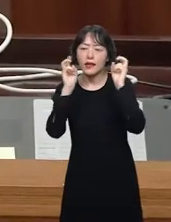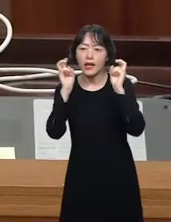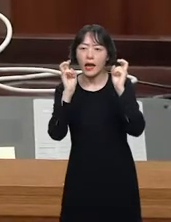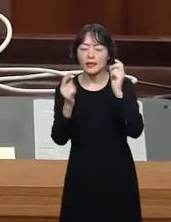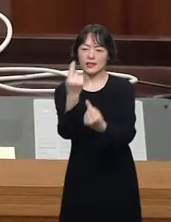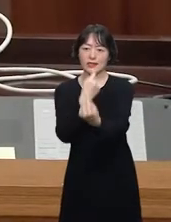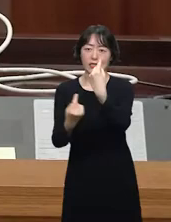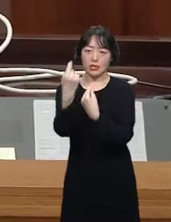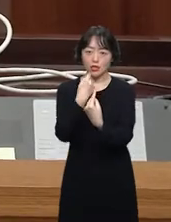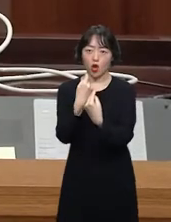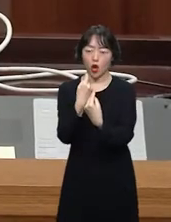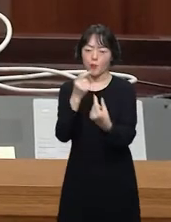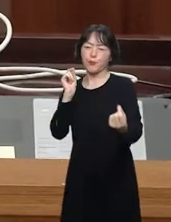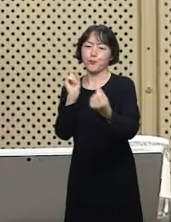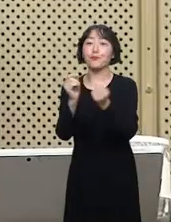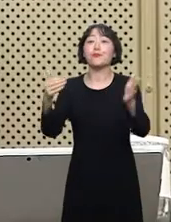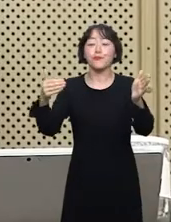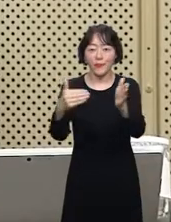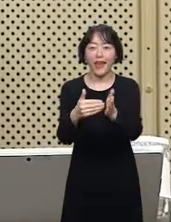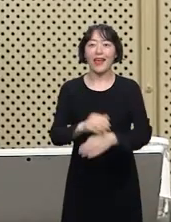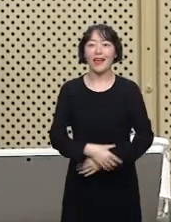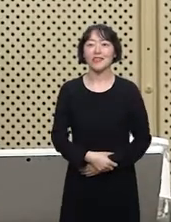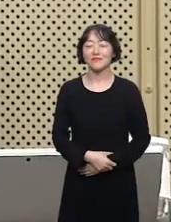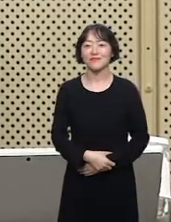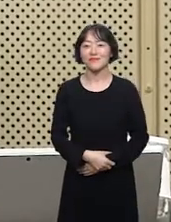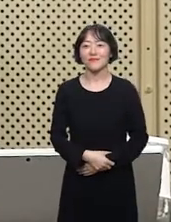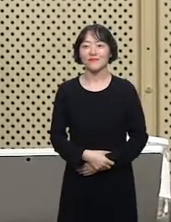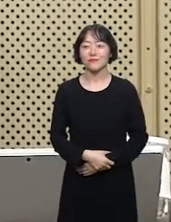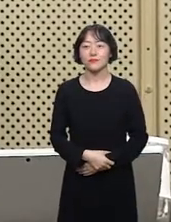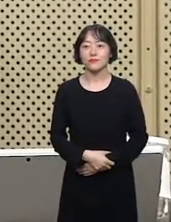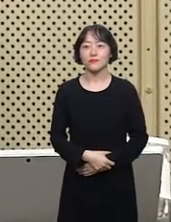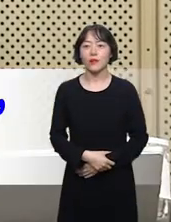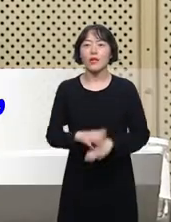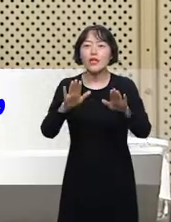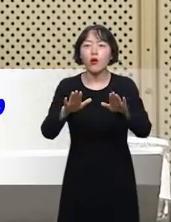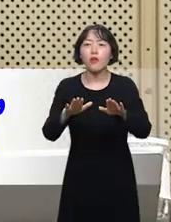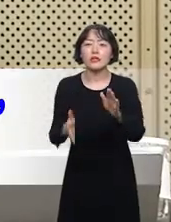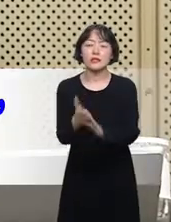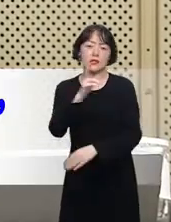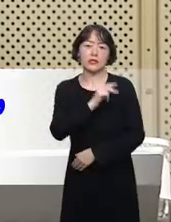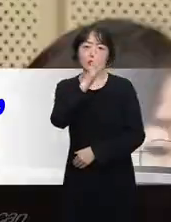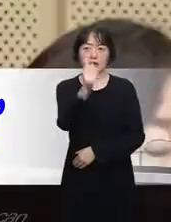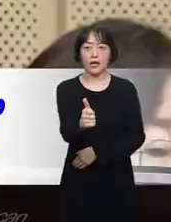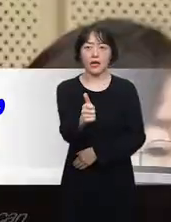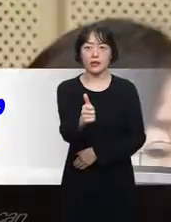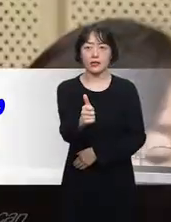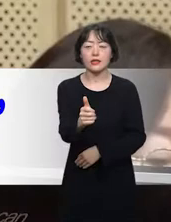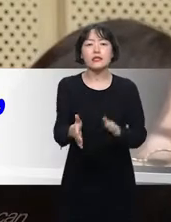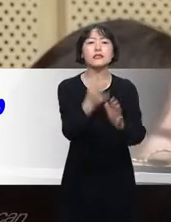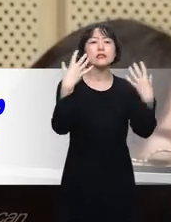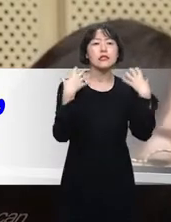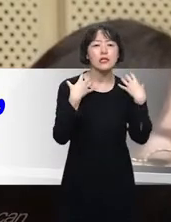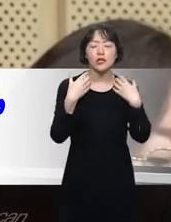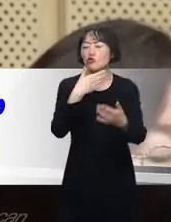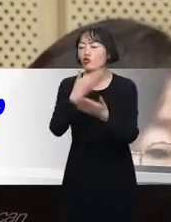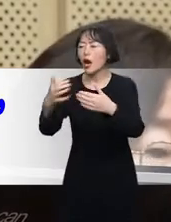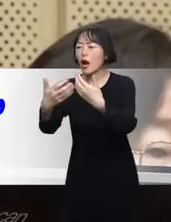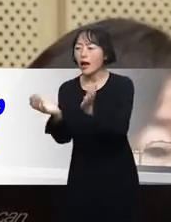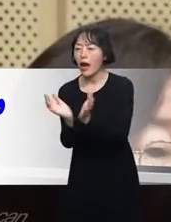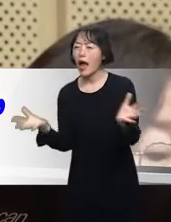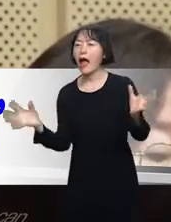제안서 제출 마감을 앞두고 있는데요. 이에 윤미경 의장은 시와 중앙부처 등 관계기관과